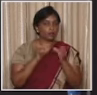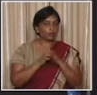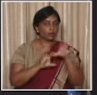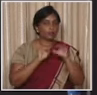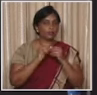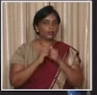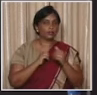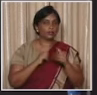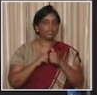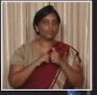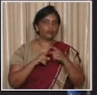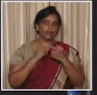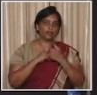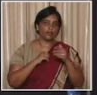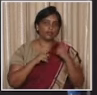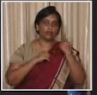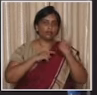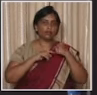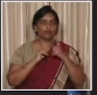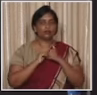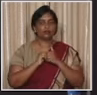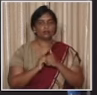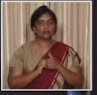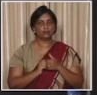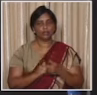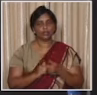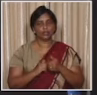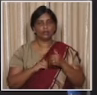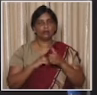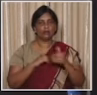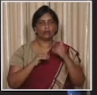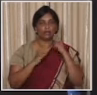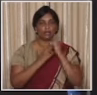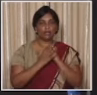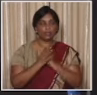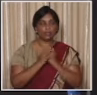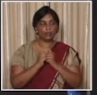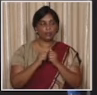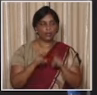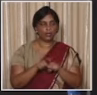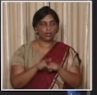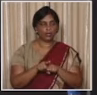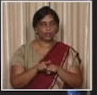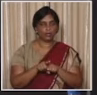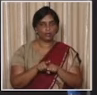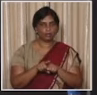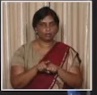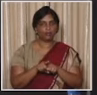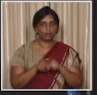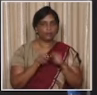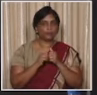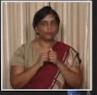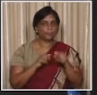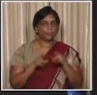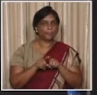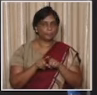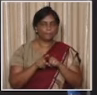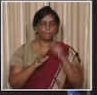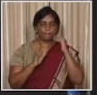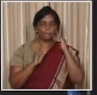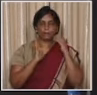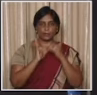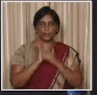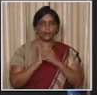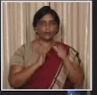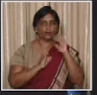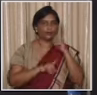අවස්ථාවේදී ටෙක්නිකල් කමිටුවේ අවශ්‍ය කරන විශේෂඥයෙක් හිටියේ නැහැ. ඒක කොහොමද උනේ? ඒක අපි විශේෂයෙන්ම සාකච්ඡා කරා,